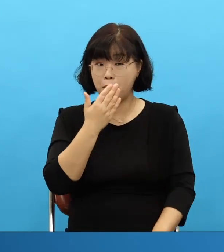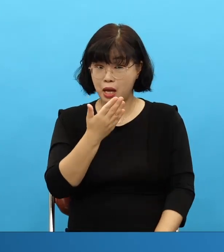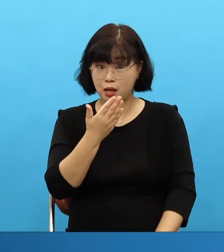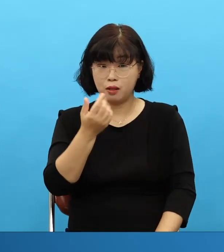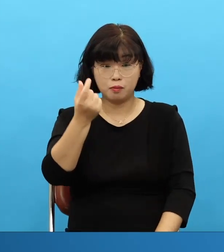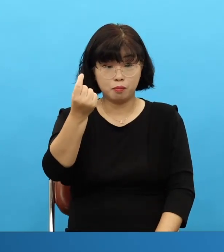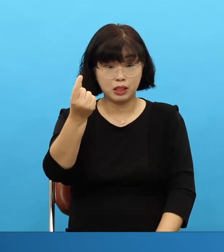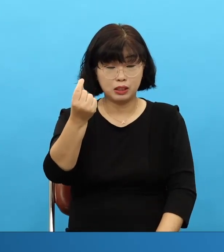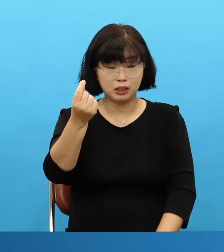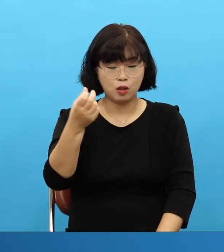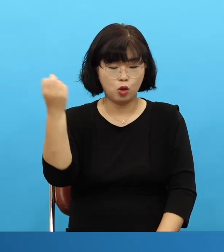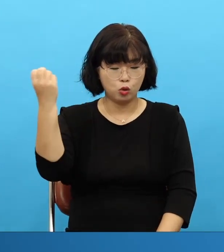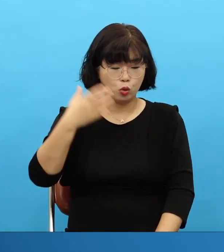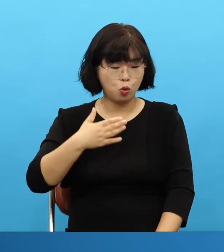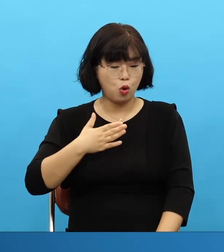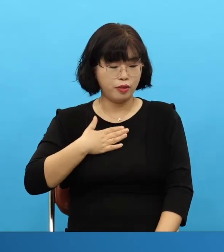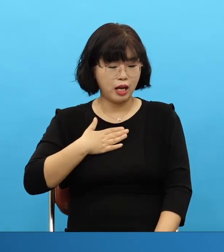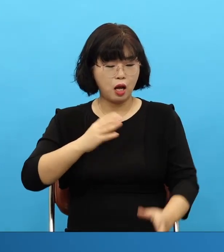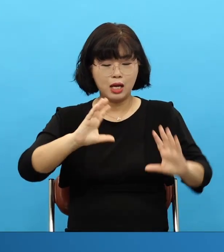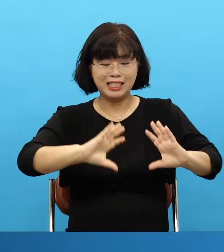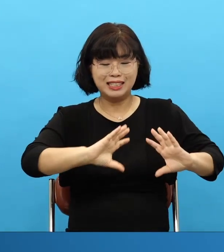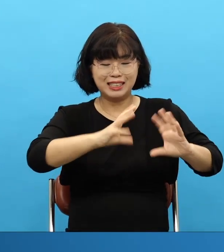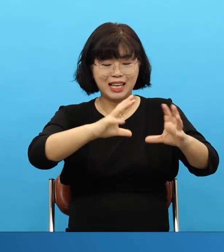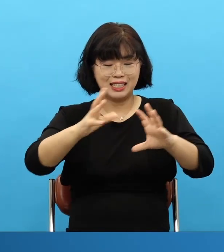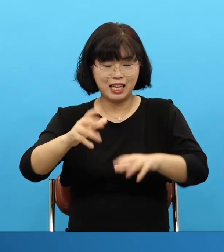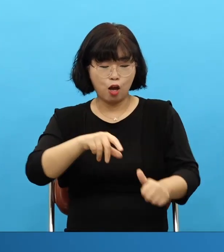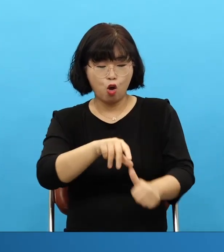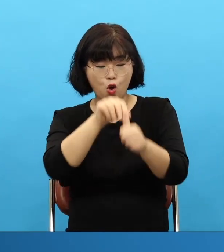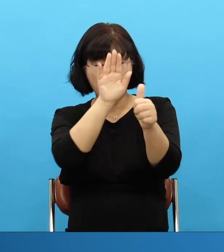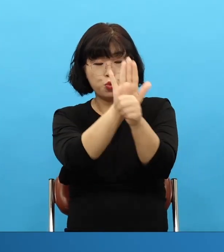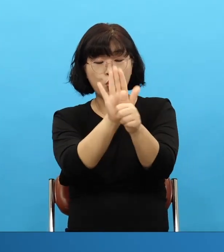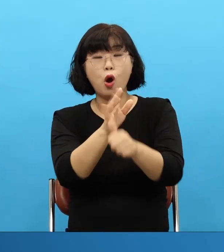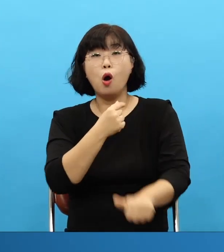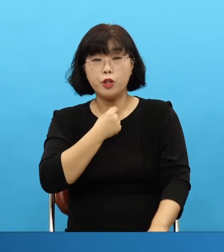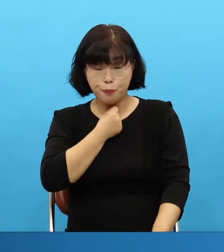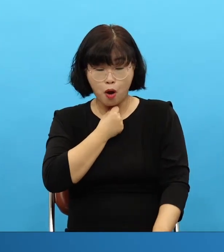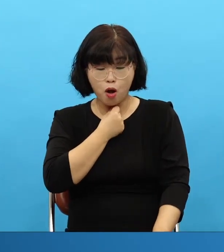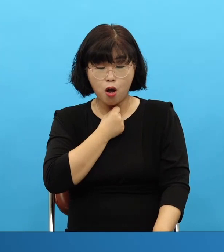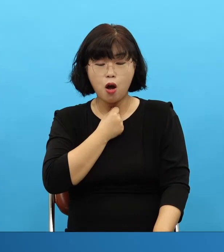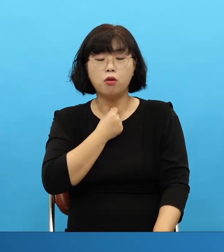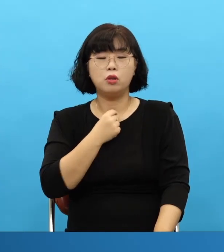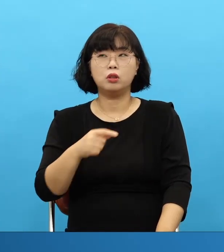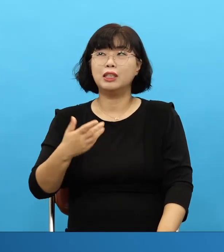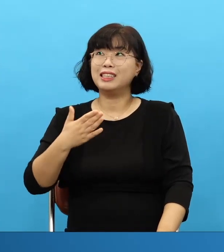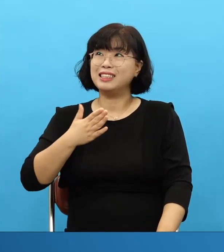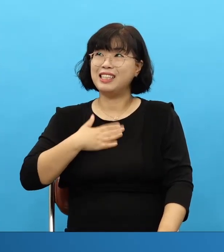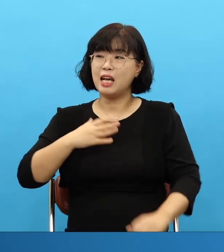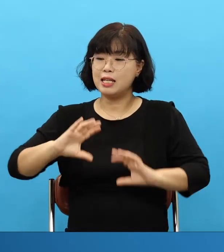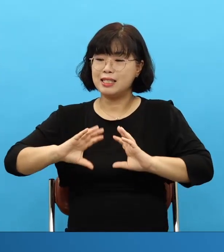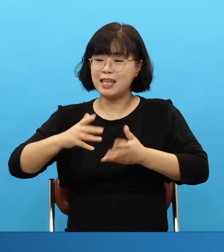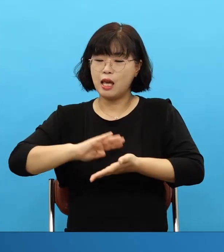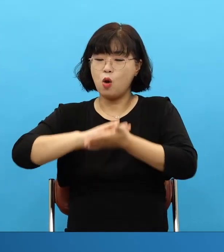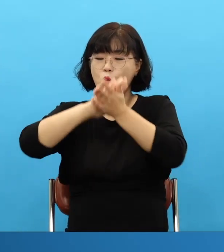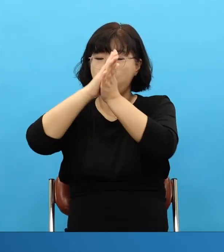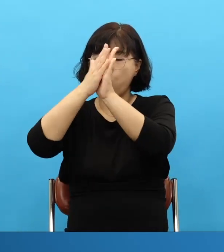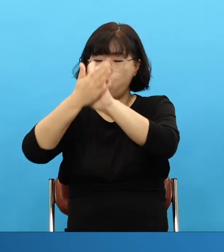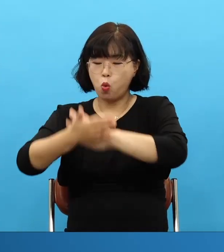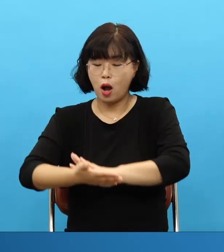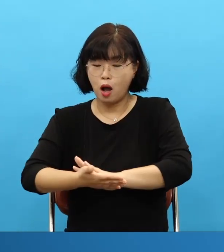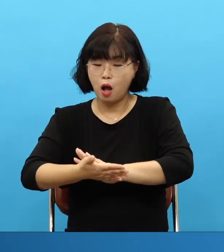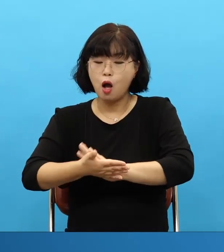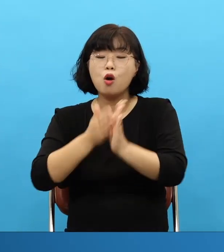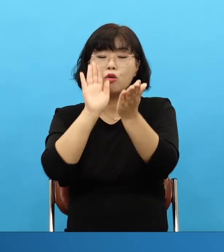내가 세계화가 돼야 돼. If you want to save the world, you first need to be globalized. 이 보좌의 축복을 다른 사람이 전달하려면